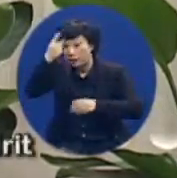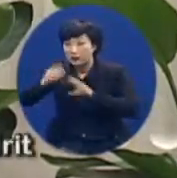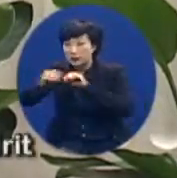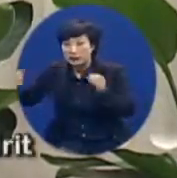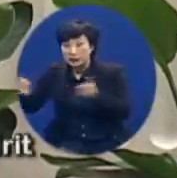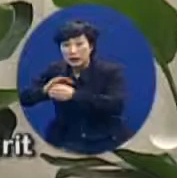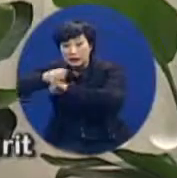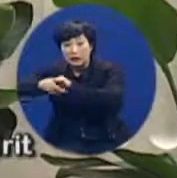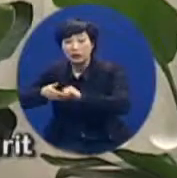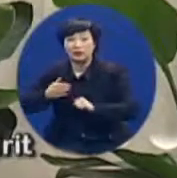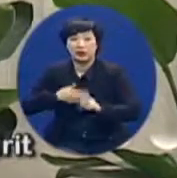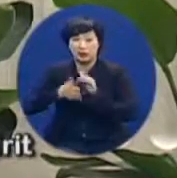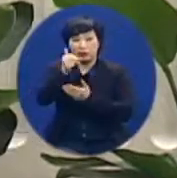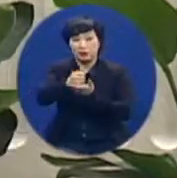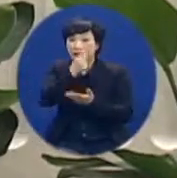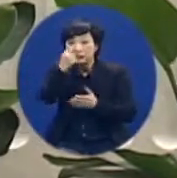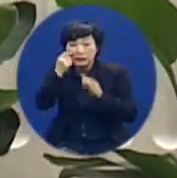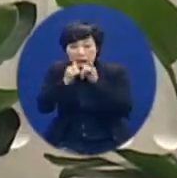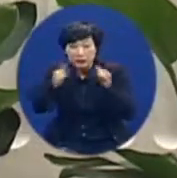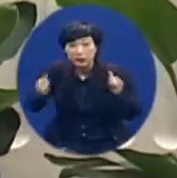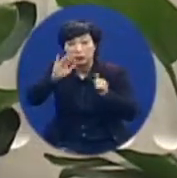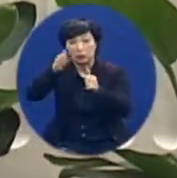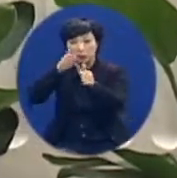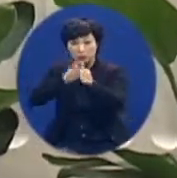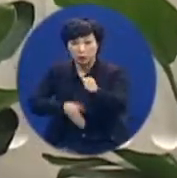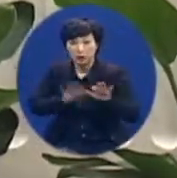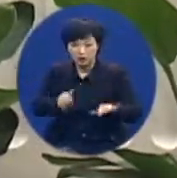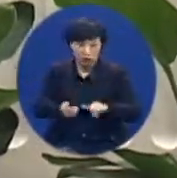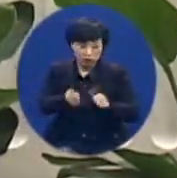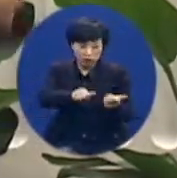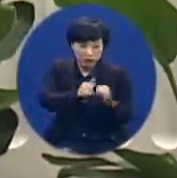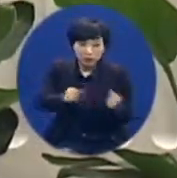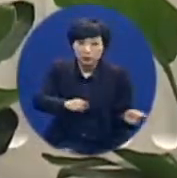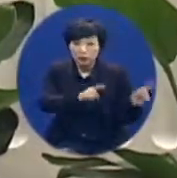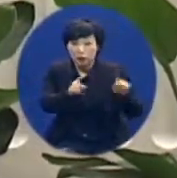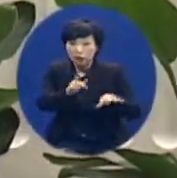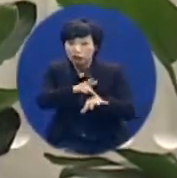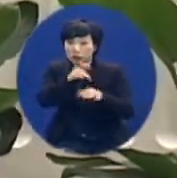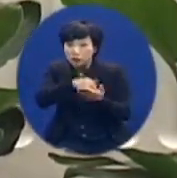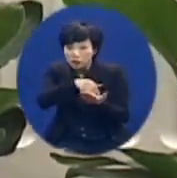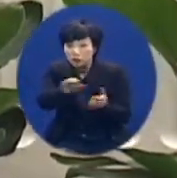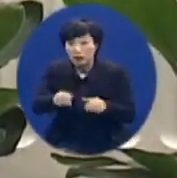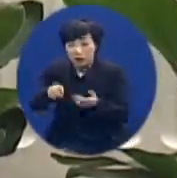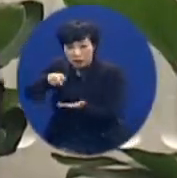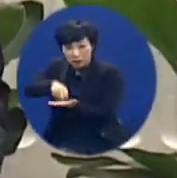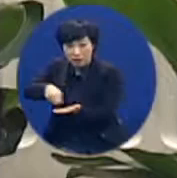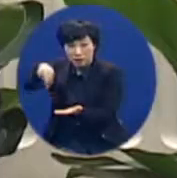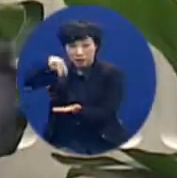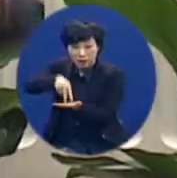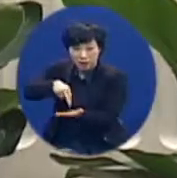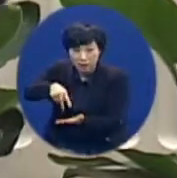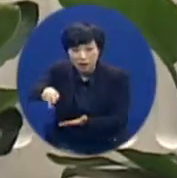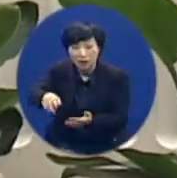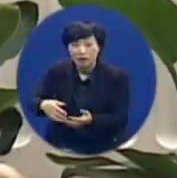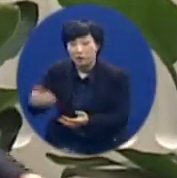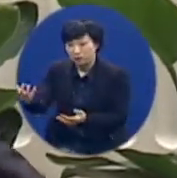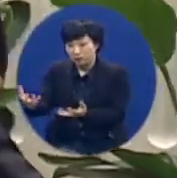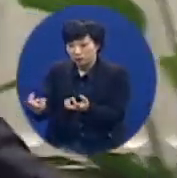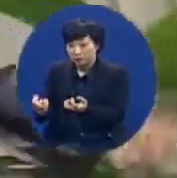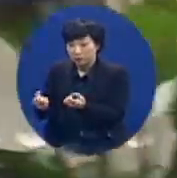땅까지 내 증인 되라 죽은 자가 살아나고 귀신이 떠나고가 일어나고 한 자가